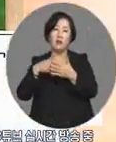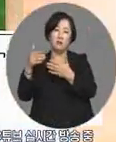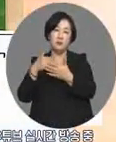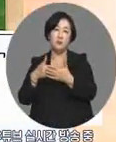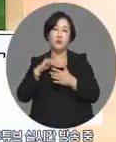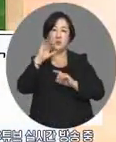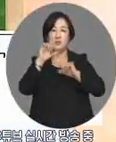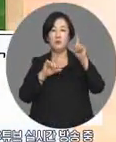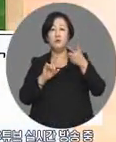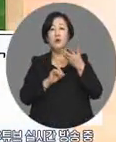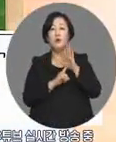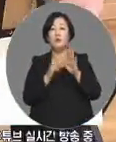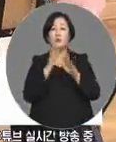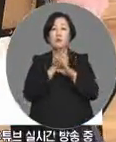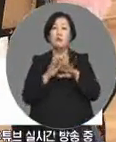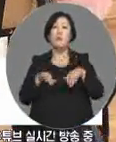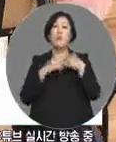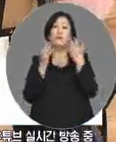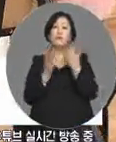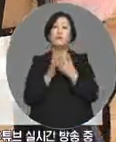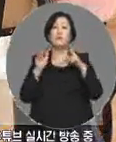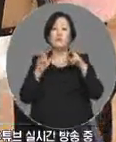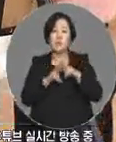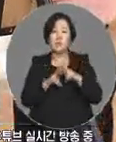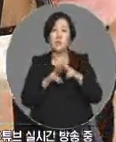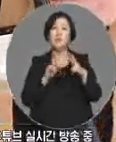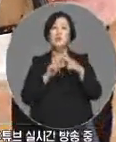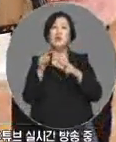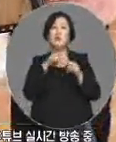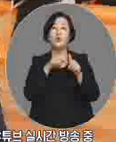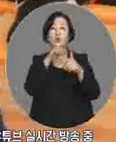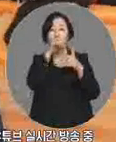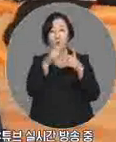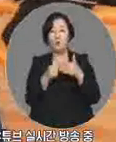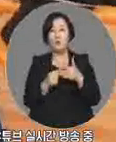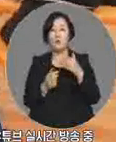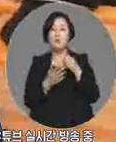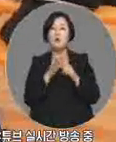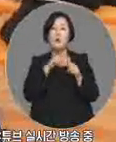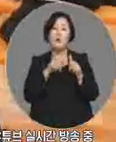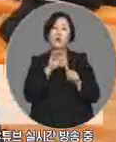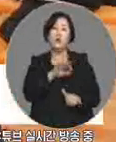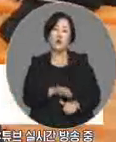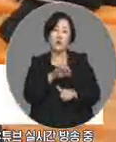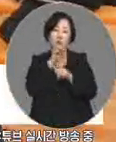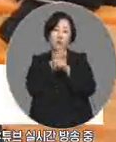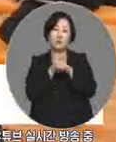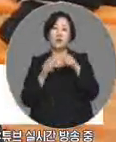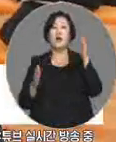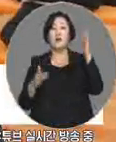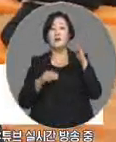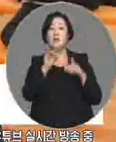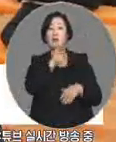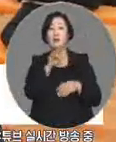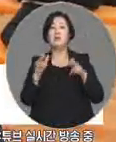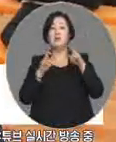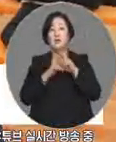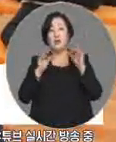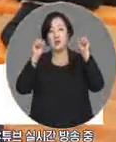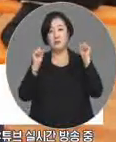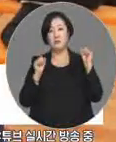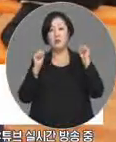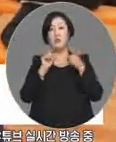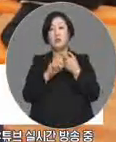전시회도 진행되는데 모두 장애 이해 교육 프로그램입니다. 이 수업을 통해서 학생들이 장애인 스포츠에